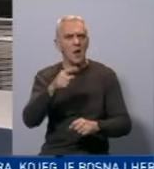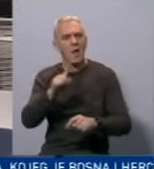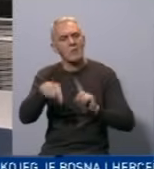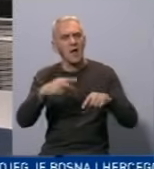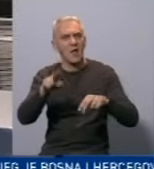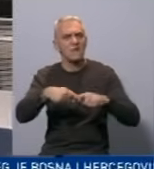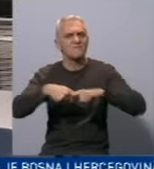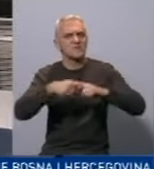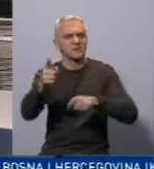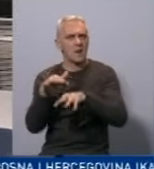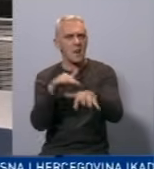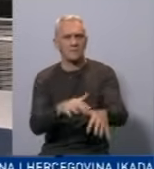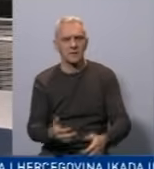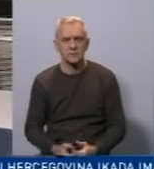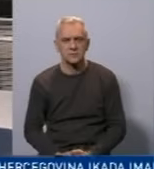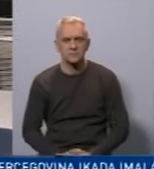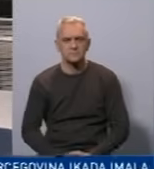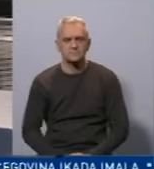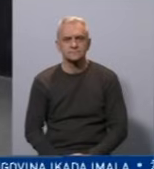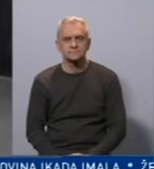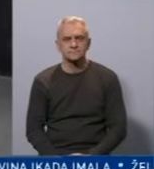neke veze s napadom.